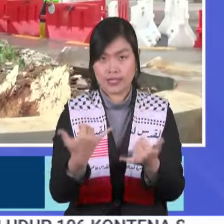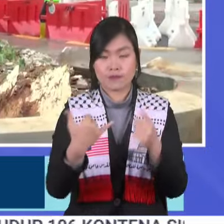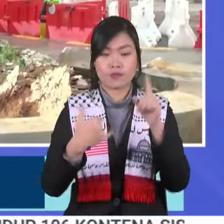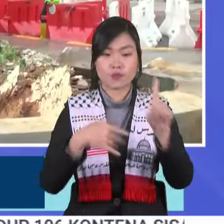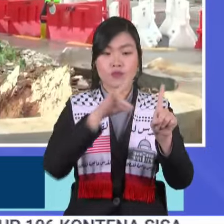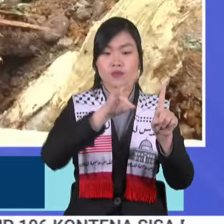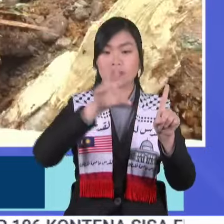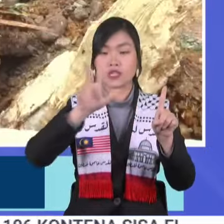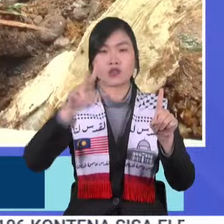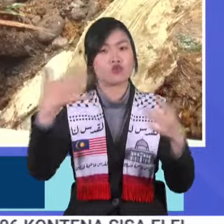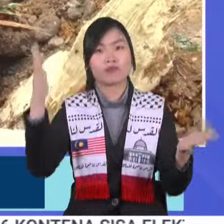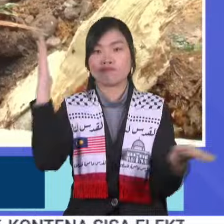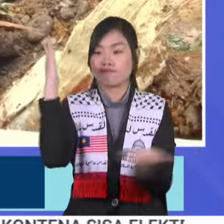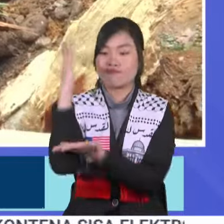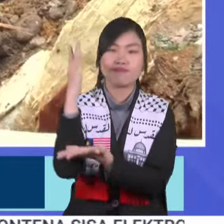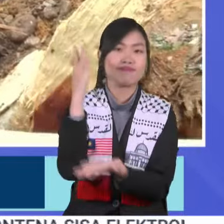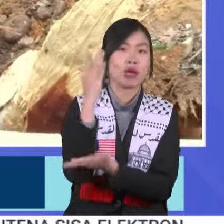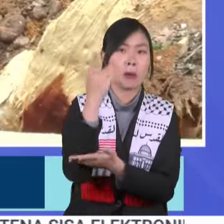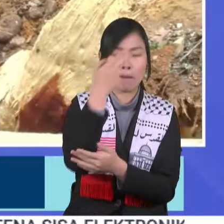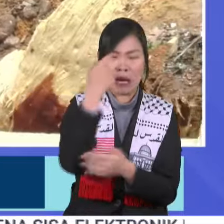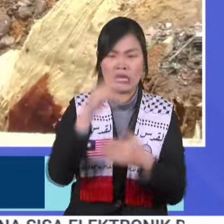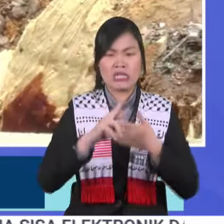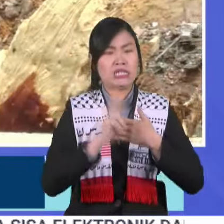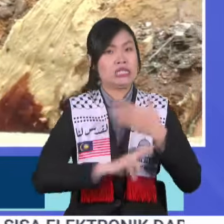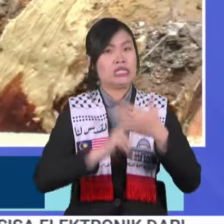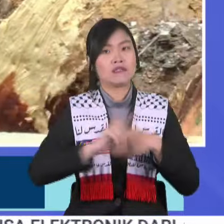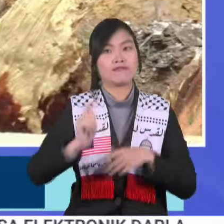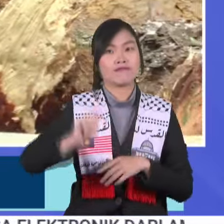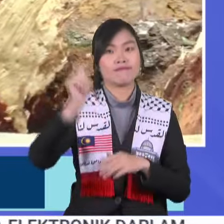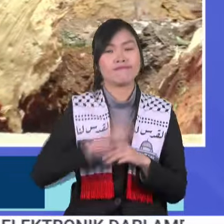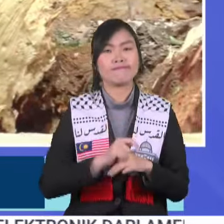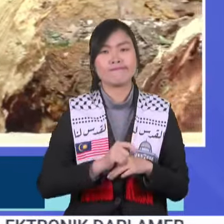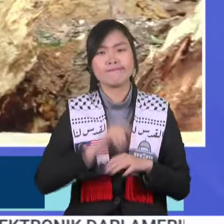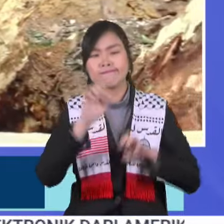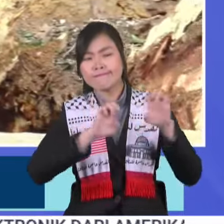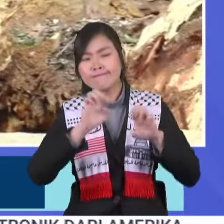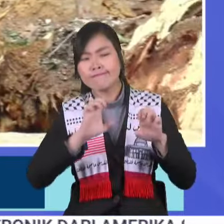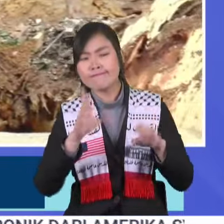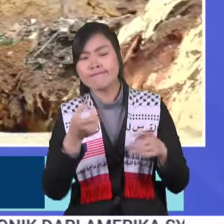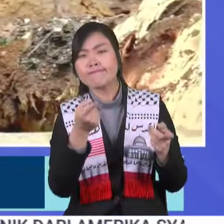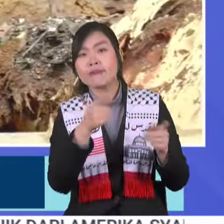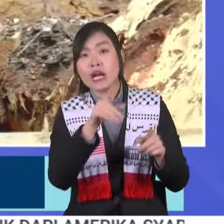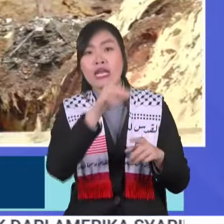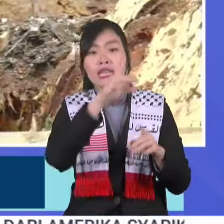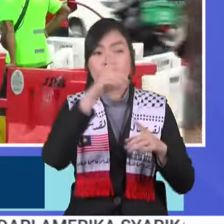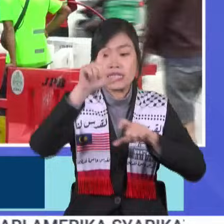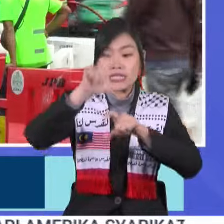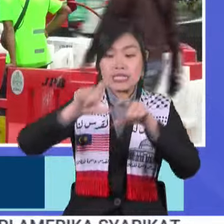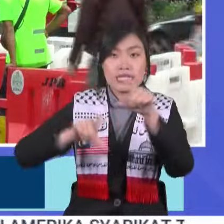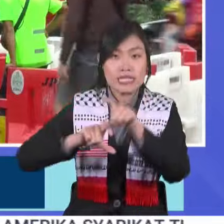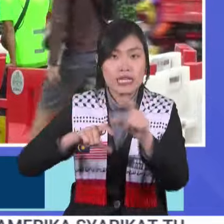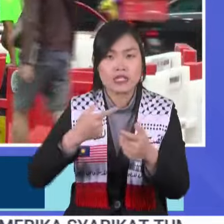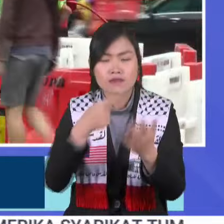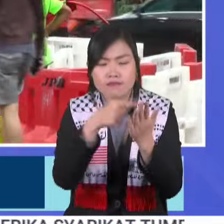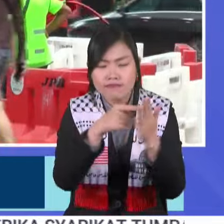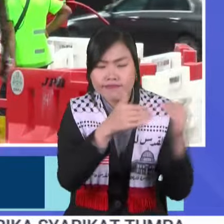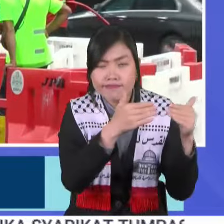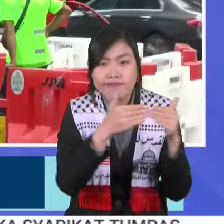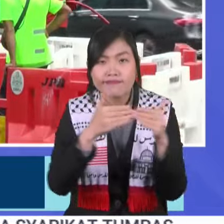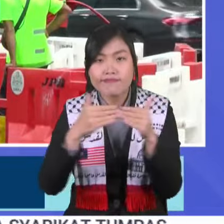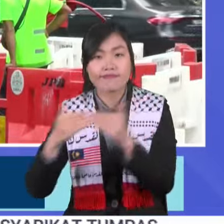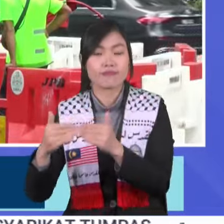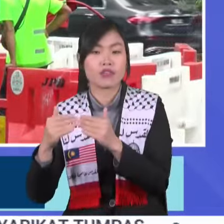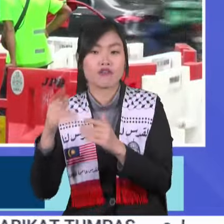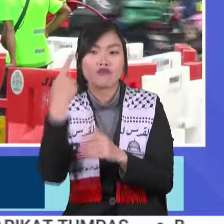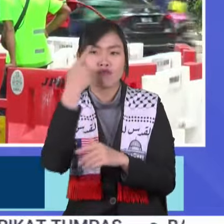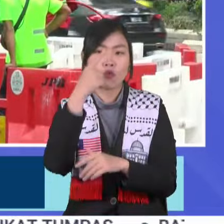173 daripadanya ditebang kerana dikategori berisiko tinggi. Penilaian turut dilakukan di BKL. Selain pemeriksaan berterusan akan